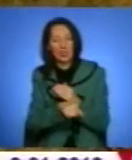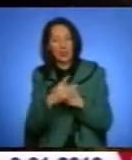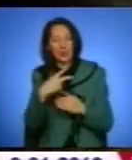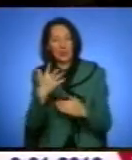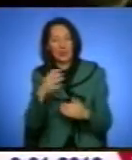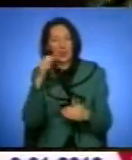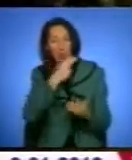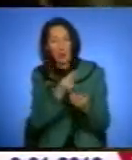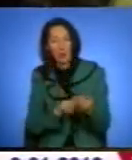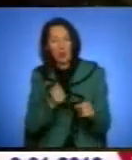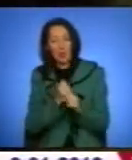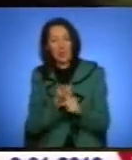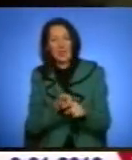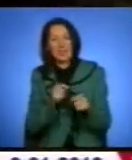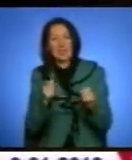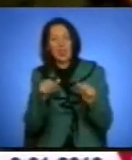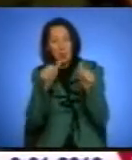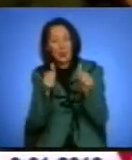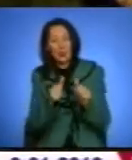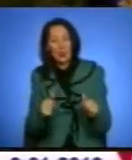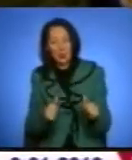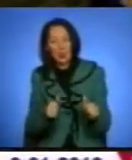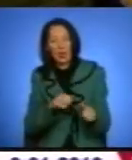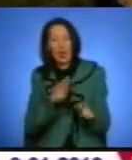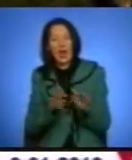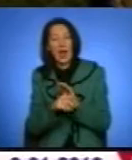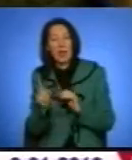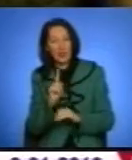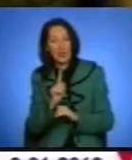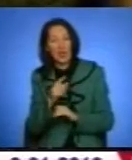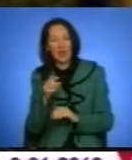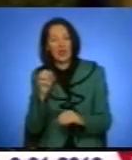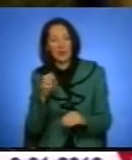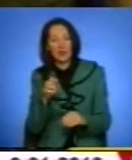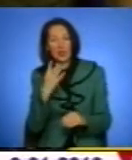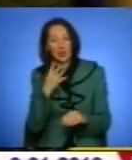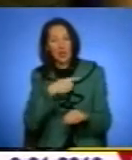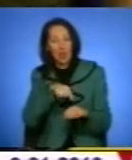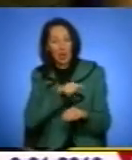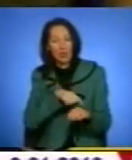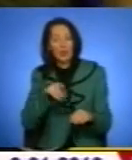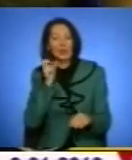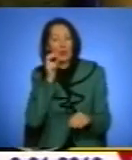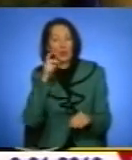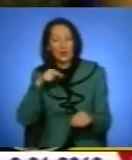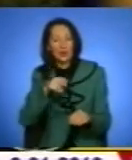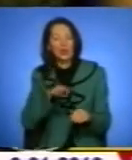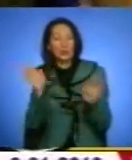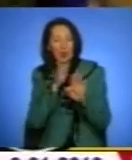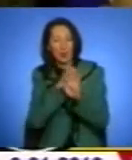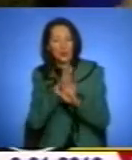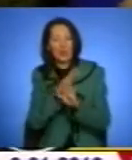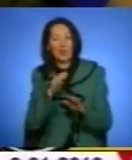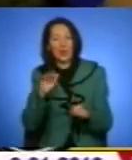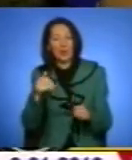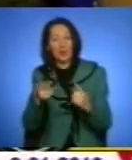скульптуры при ліхтарях и свечках. 4 години, потім обід, виходили на поверхню, потім знову заходили. Десь в середньому 8 годин. Вони